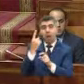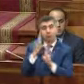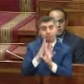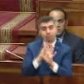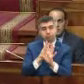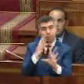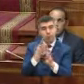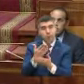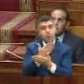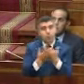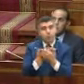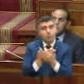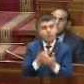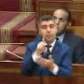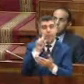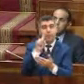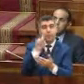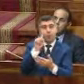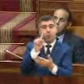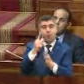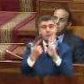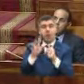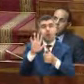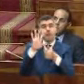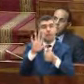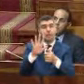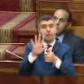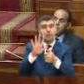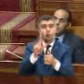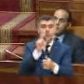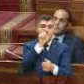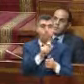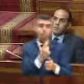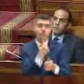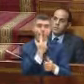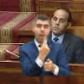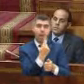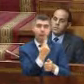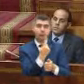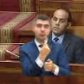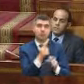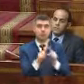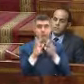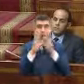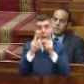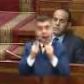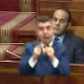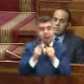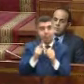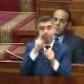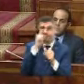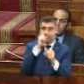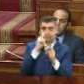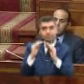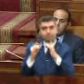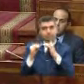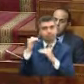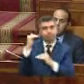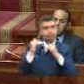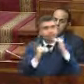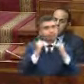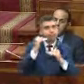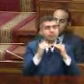اي بمعدل 1167 لكل طالب. السيد الوزير، هذه واحد ارقام اللي هي في الحقيقه متفاوته، واللي هي كتشكل